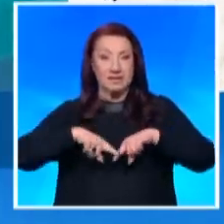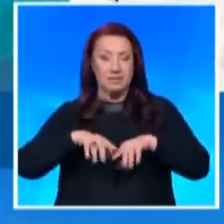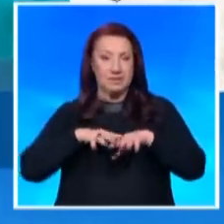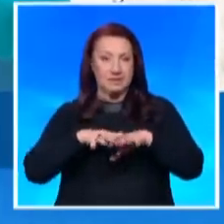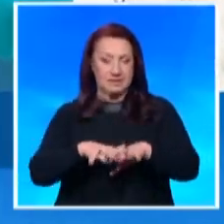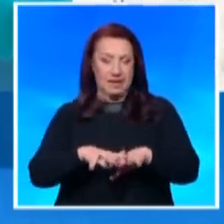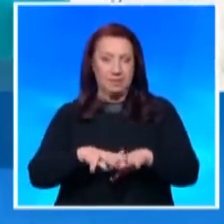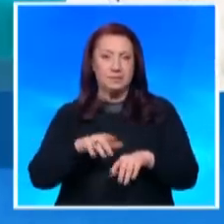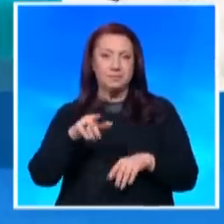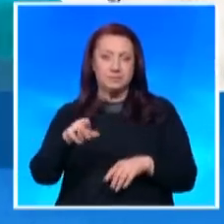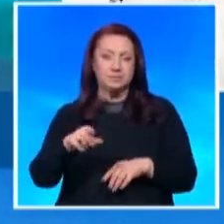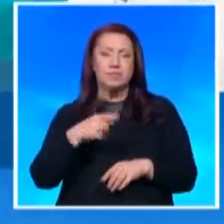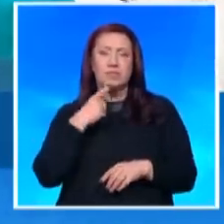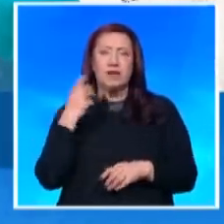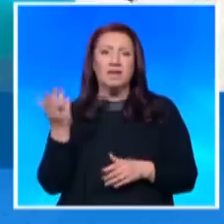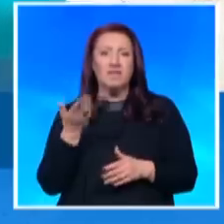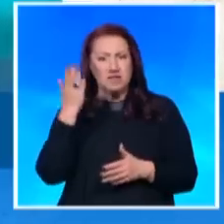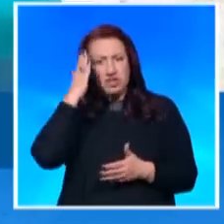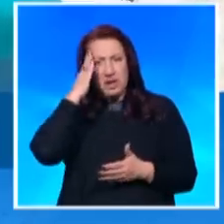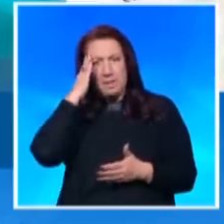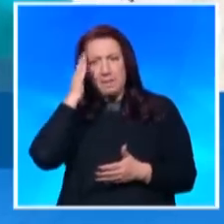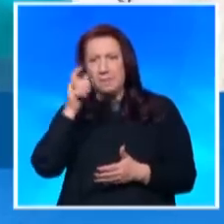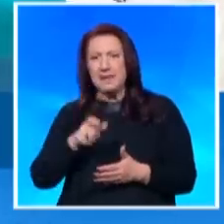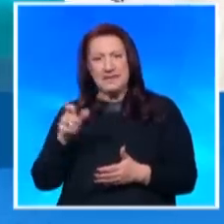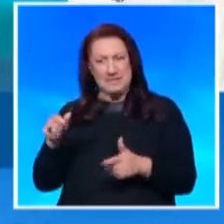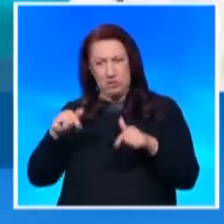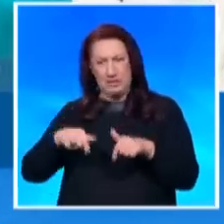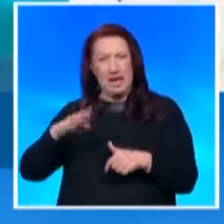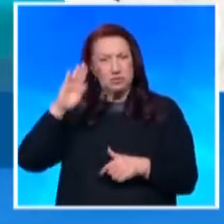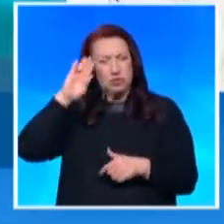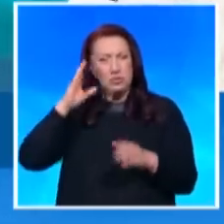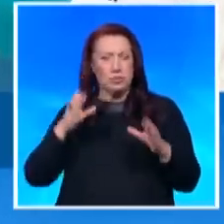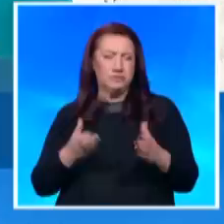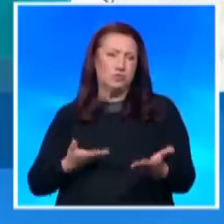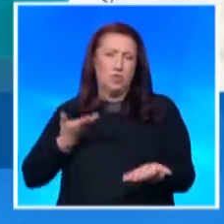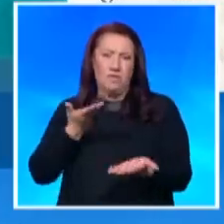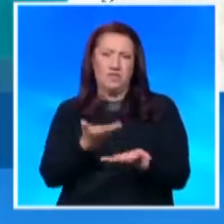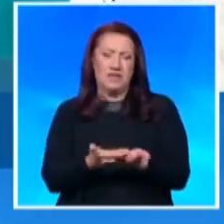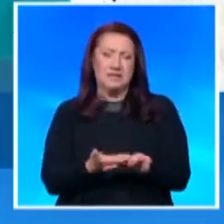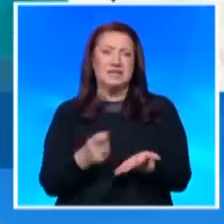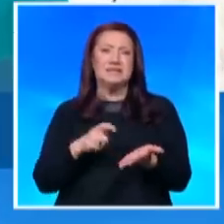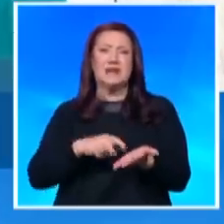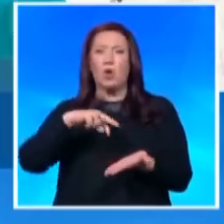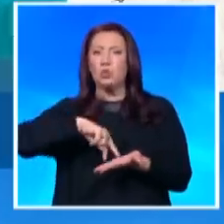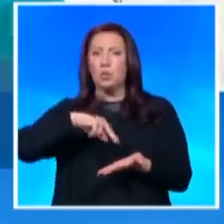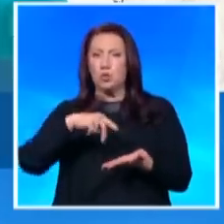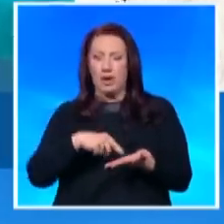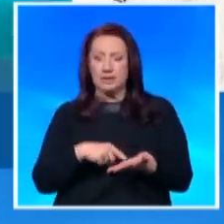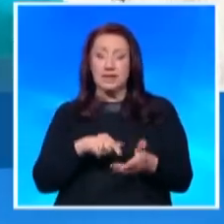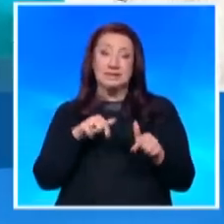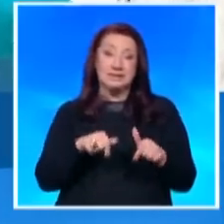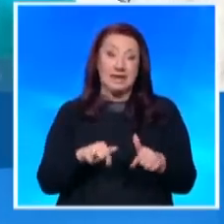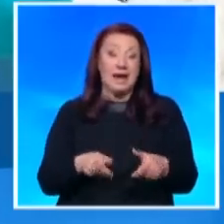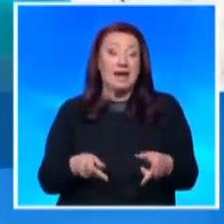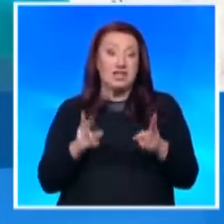му вече са внесли в парламента нужните закони и сега нещата са в ръцете на народните представители. Премиерът